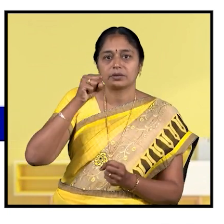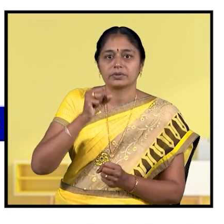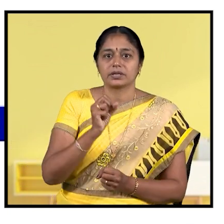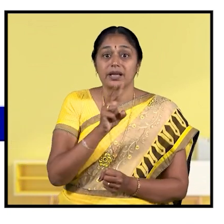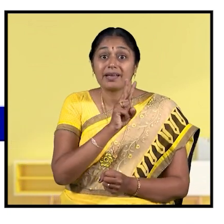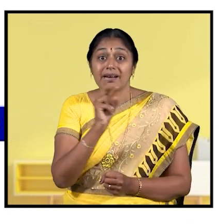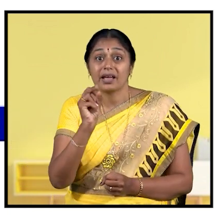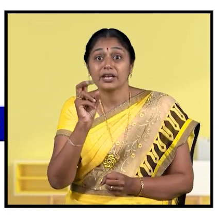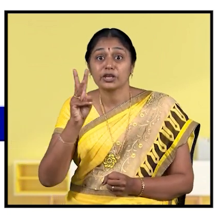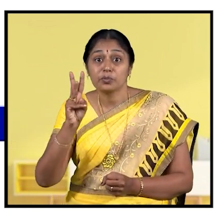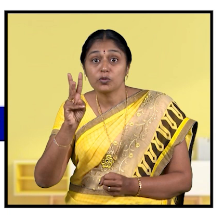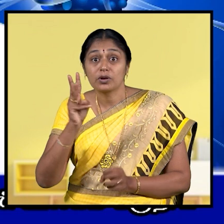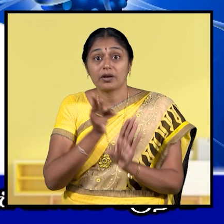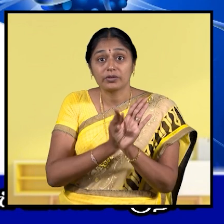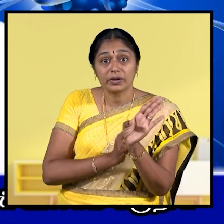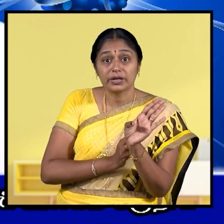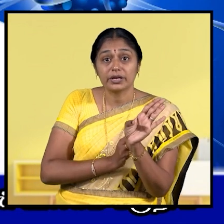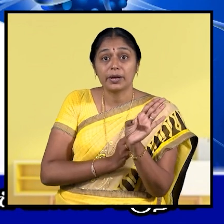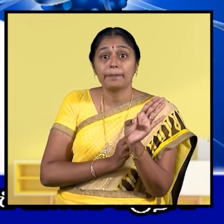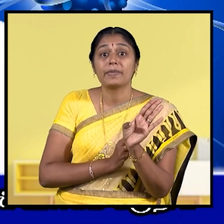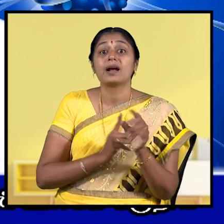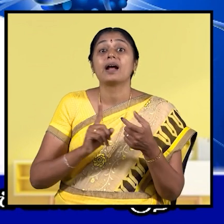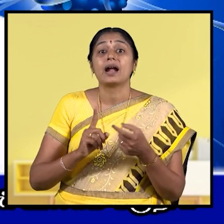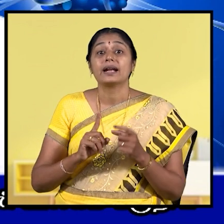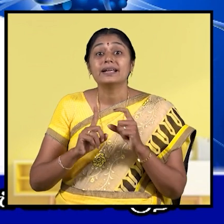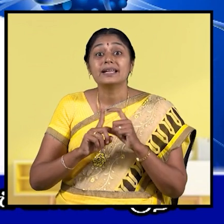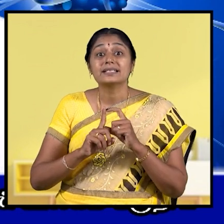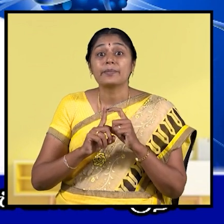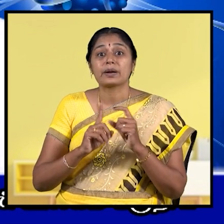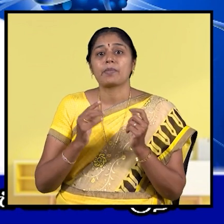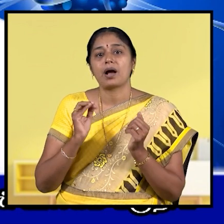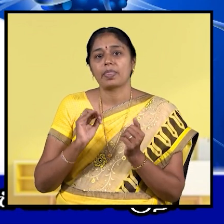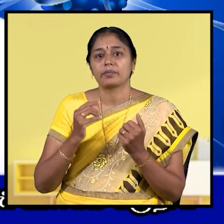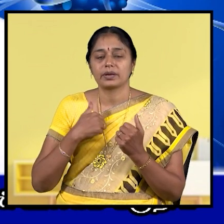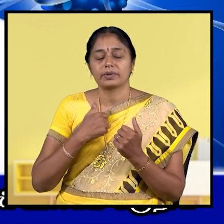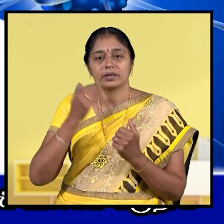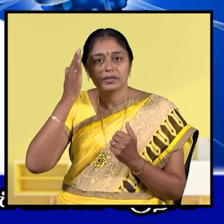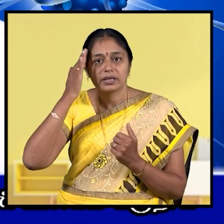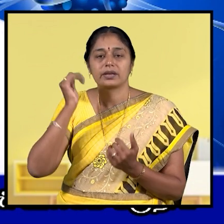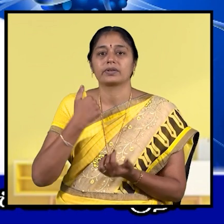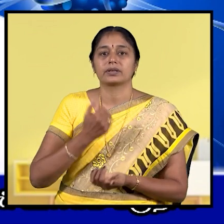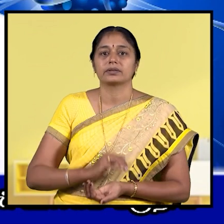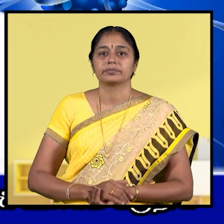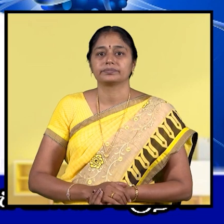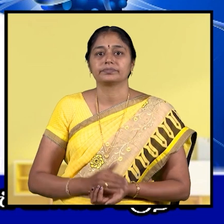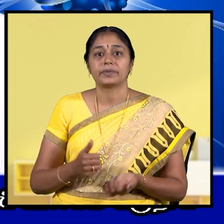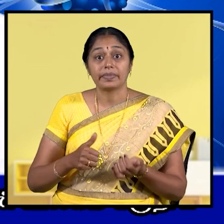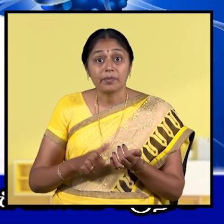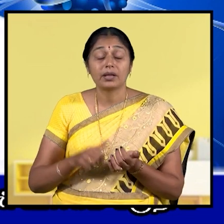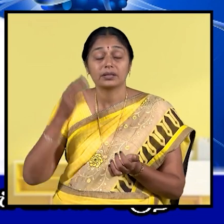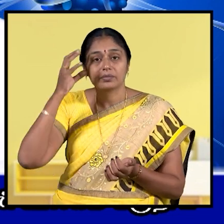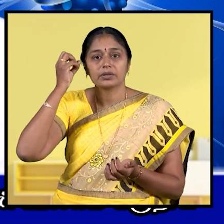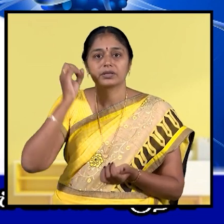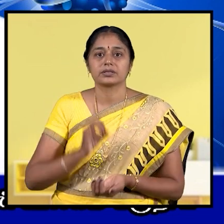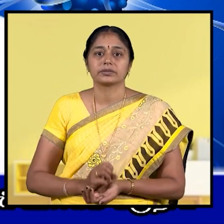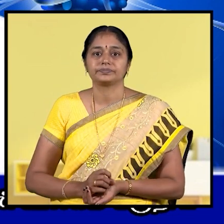2003 டிசம்பரில் அறியப்பட்டது. இந்த பறவை காய்ச்சல் பற்றி நம்ம 2003 ஏறக்குறைய நம்ம வந்து தெளிவாக தெரிஞ்சிட்டோம். இது வரைக்கும் நம்ம வந்து பறவை காய்ச்சல்